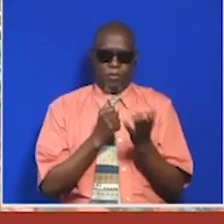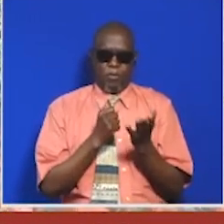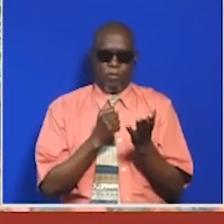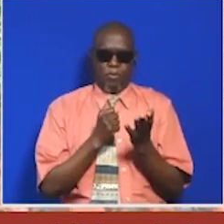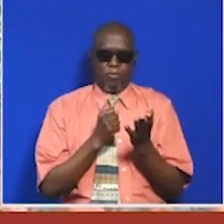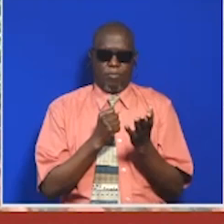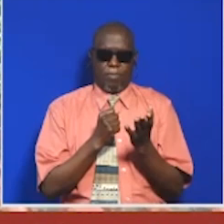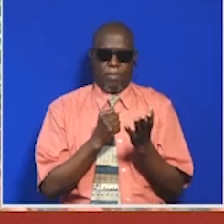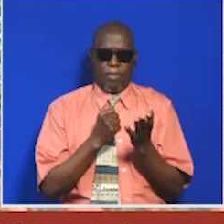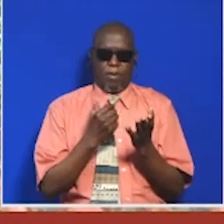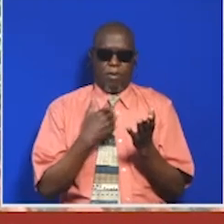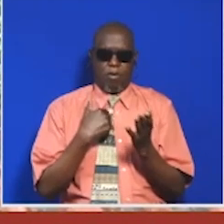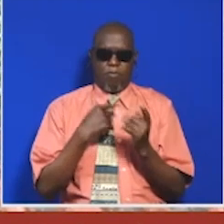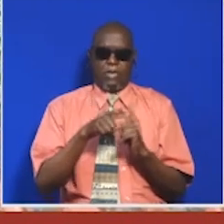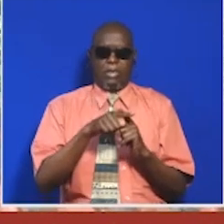waliuawa kinyama,